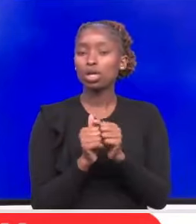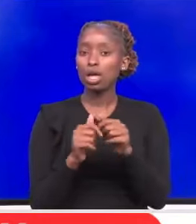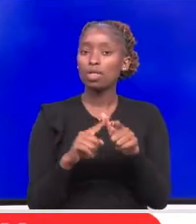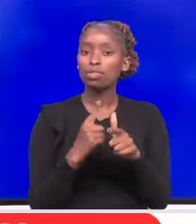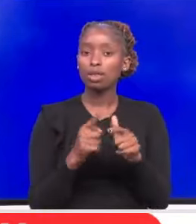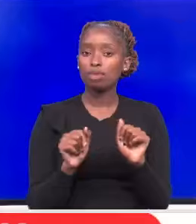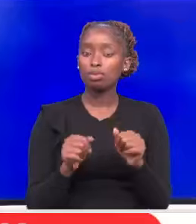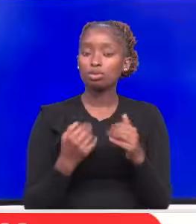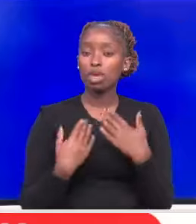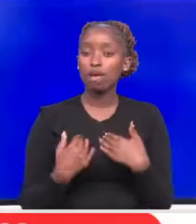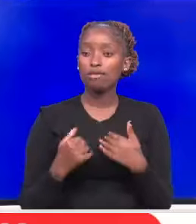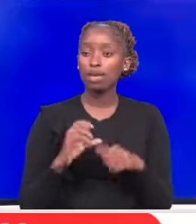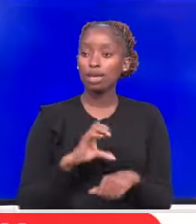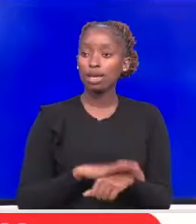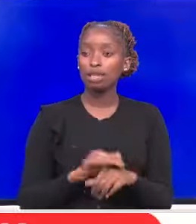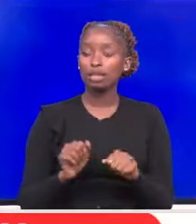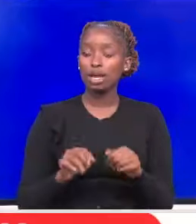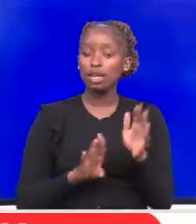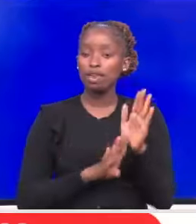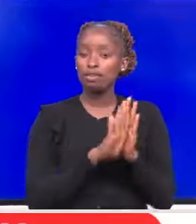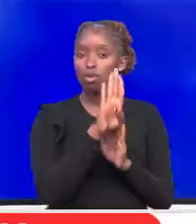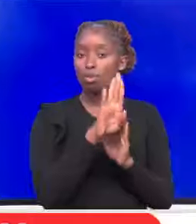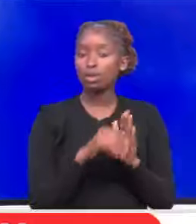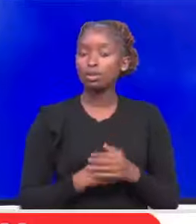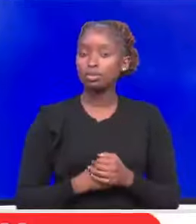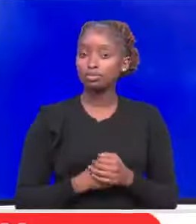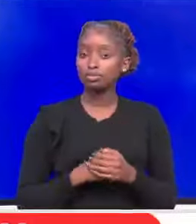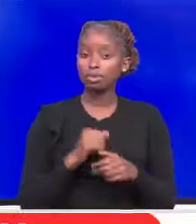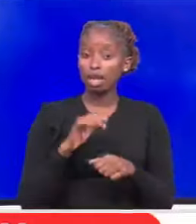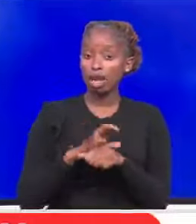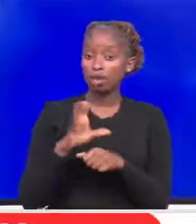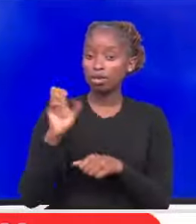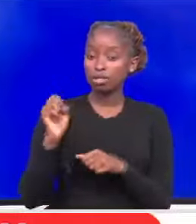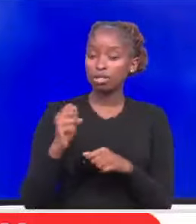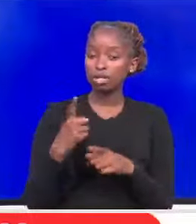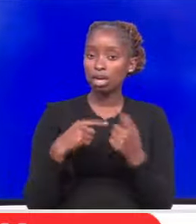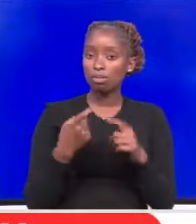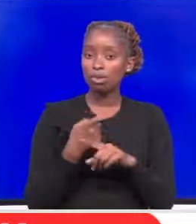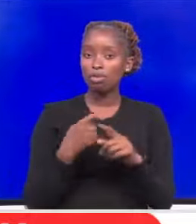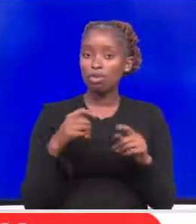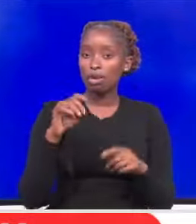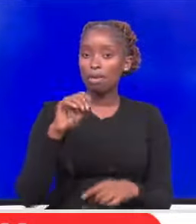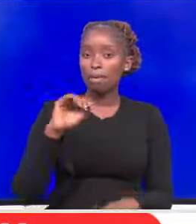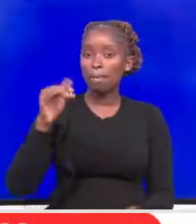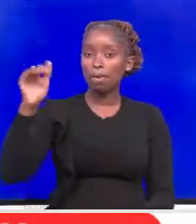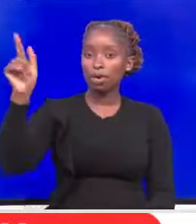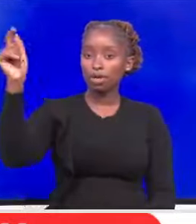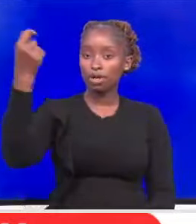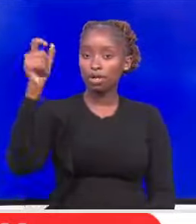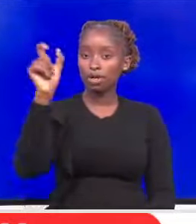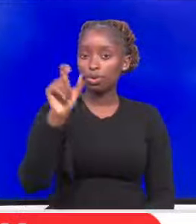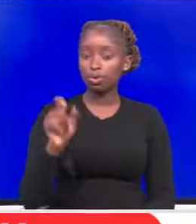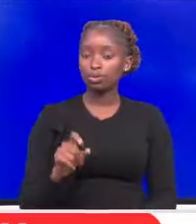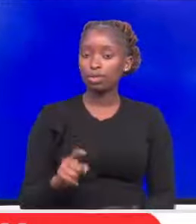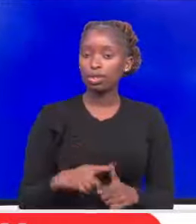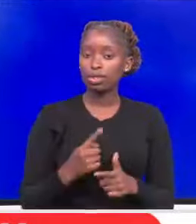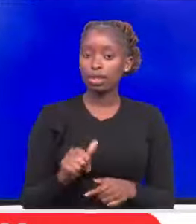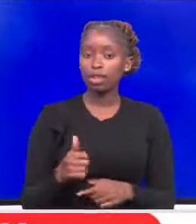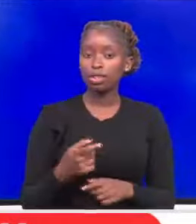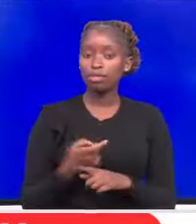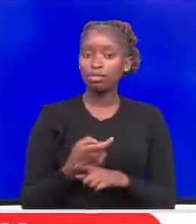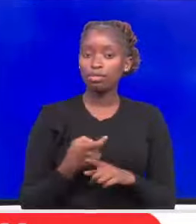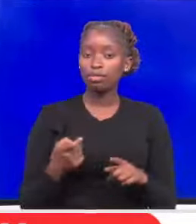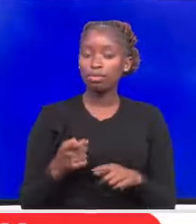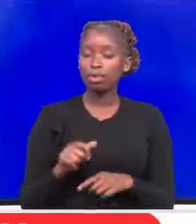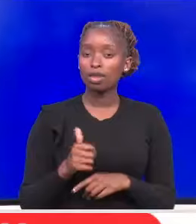kuleta maendeleo. CS wengi wamechaguliwa kutoka Mount Kenya region. PS wengi wamechaguliwa kutoka Mount Kenya